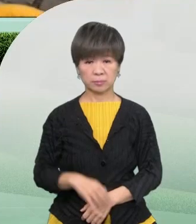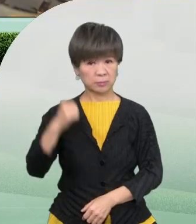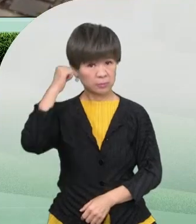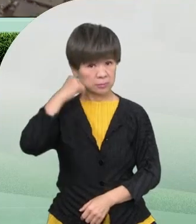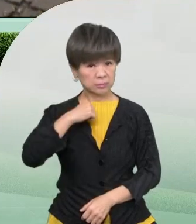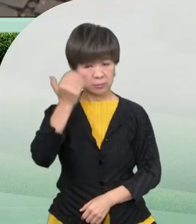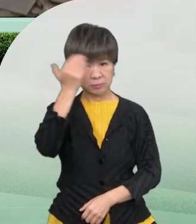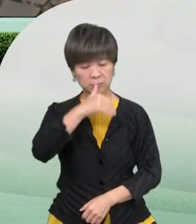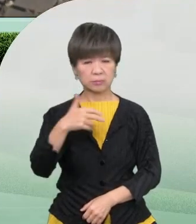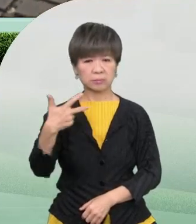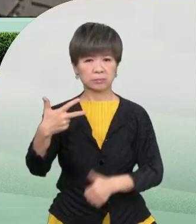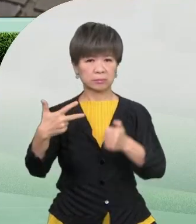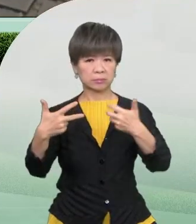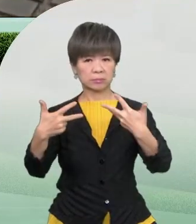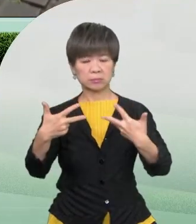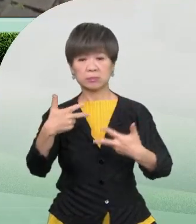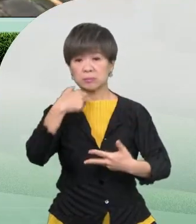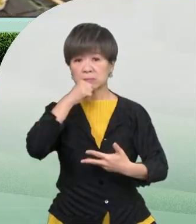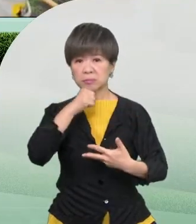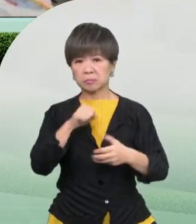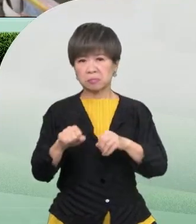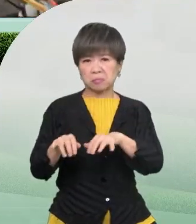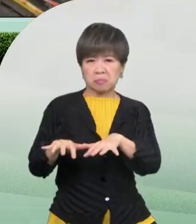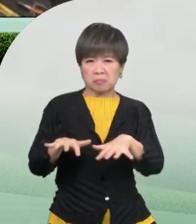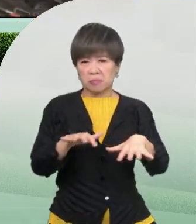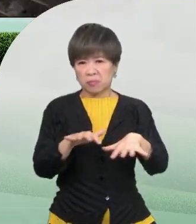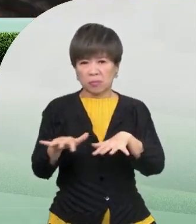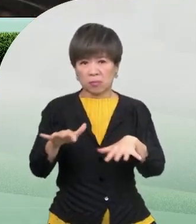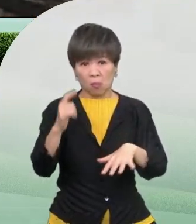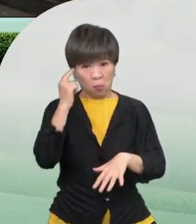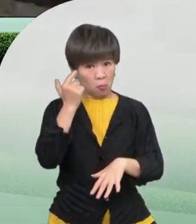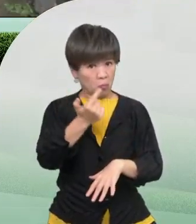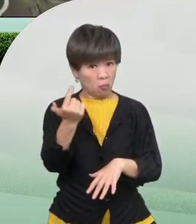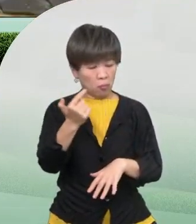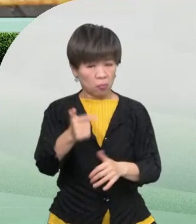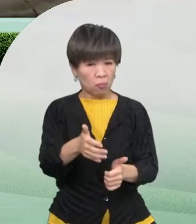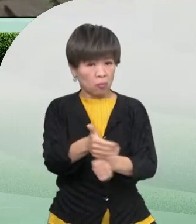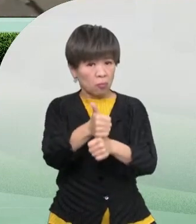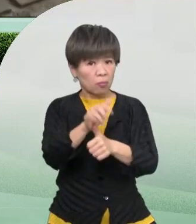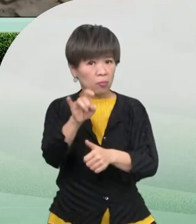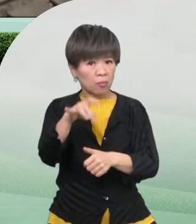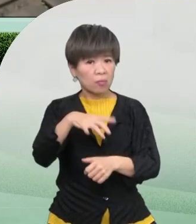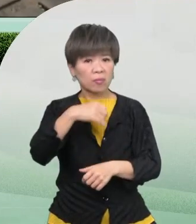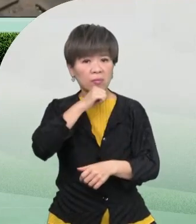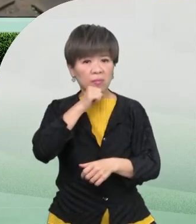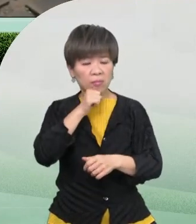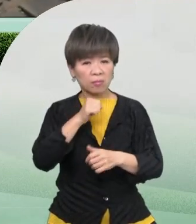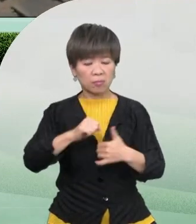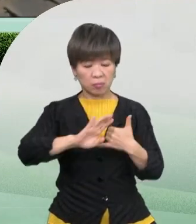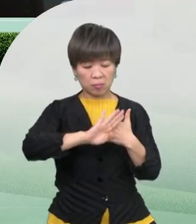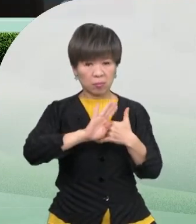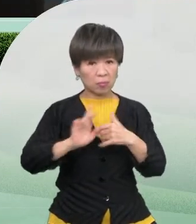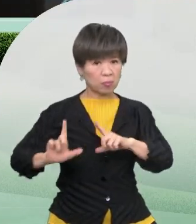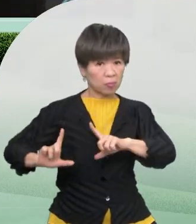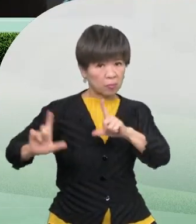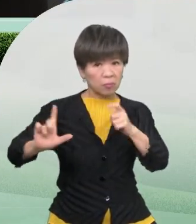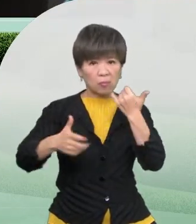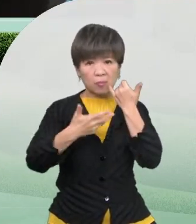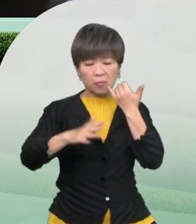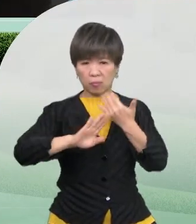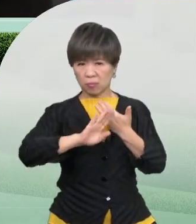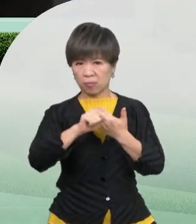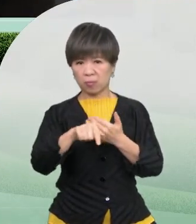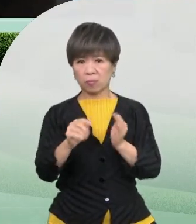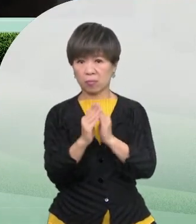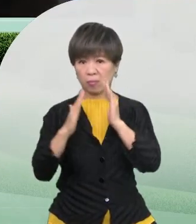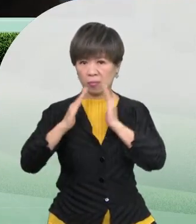早上7:58，台湾发射地主港台系统，金融系会在台湾东部海域两片，突